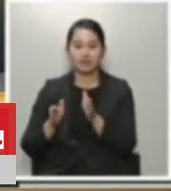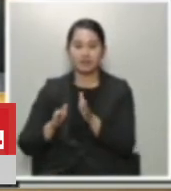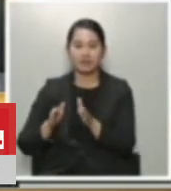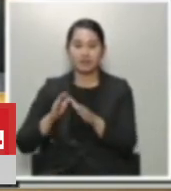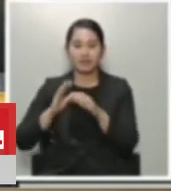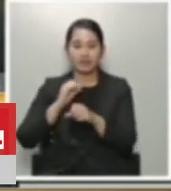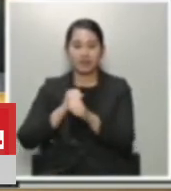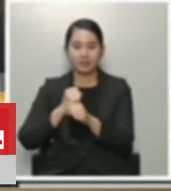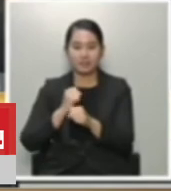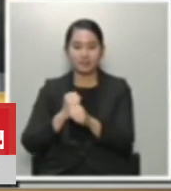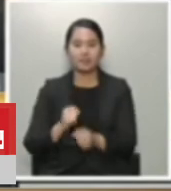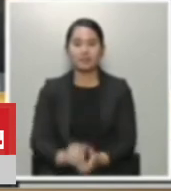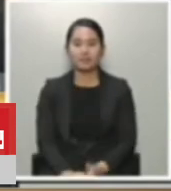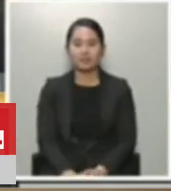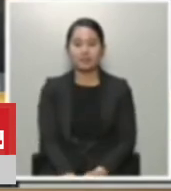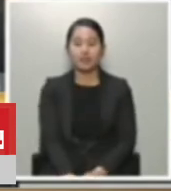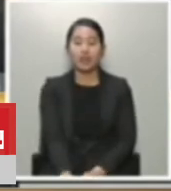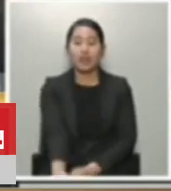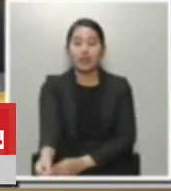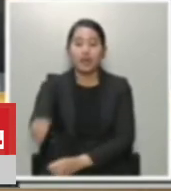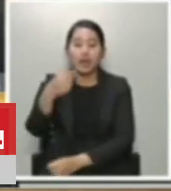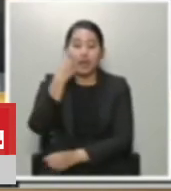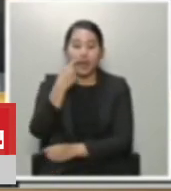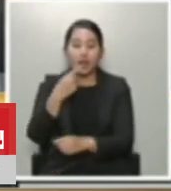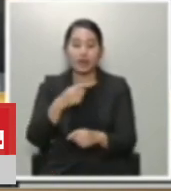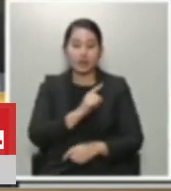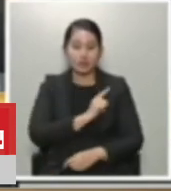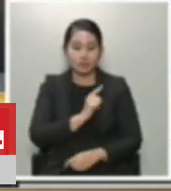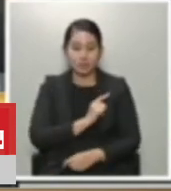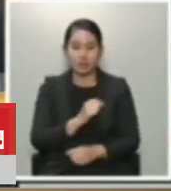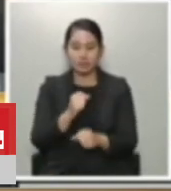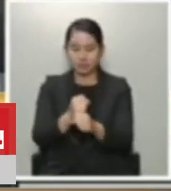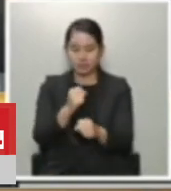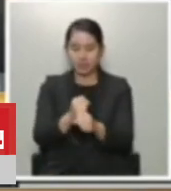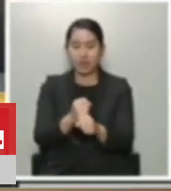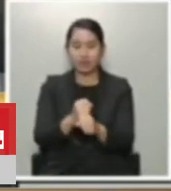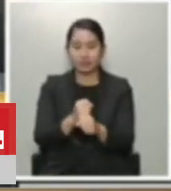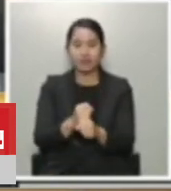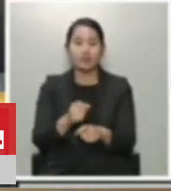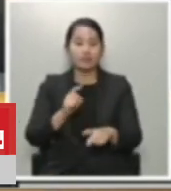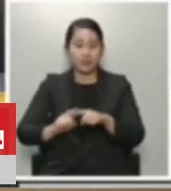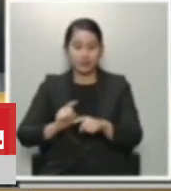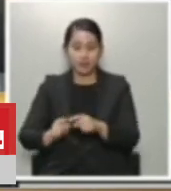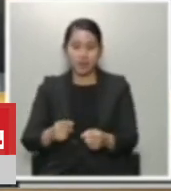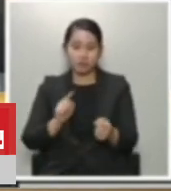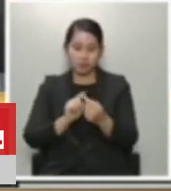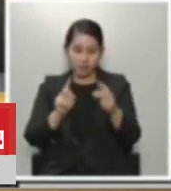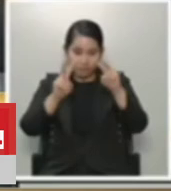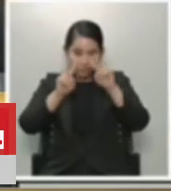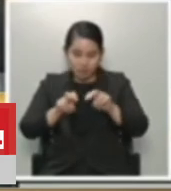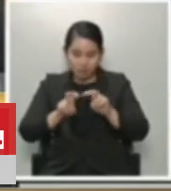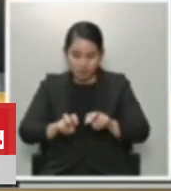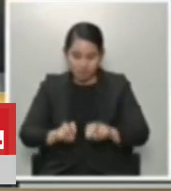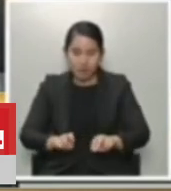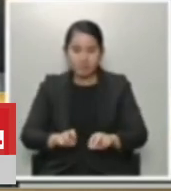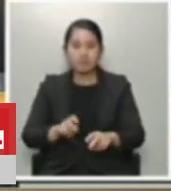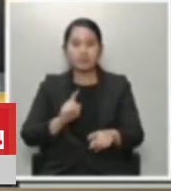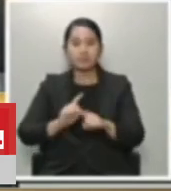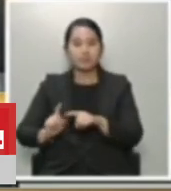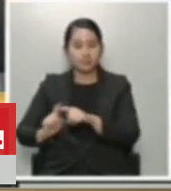ะครับคนที่รับผิดชอบได้ทำงานนะครับลงเข้าไปถึงนะครับในส่วน